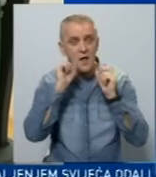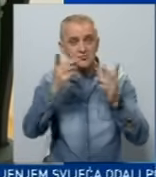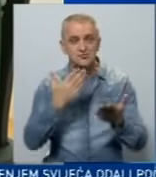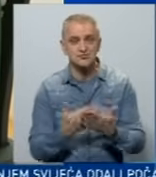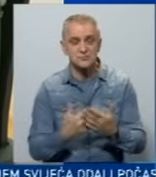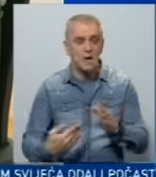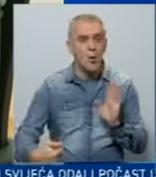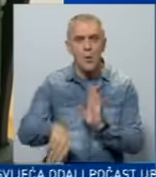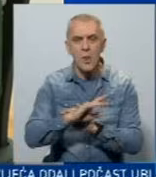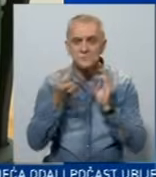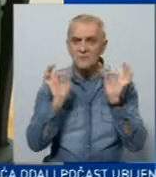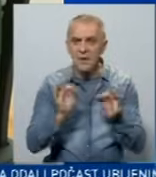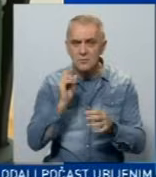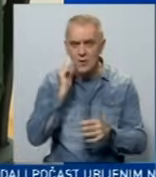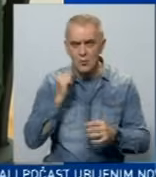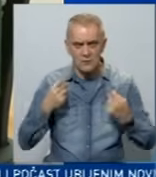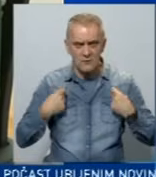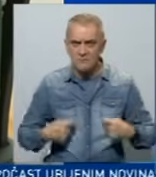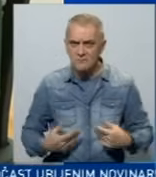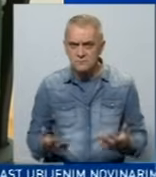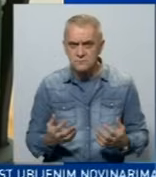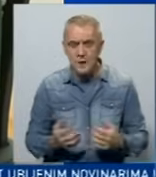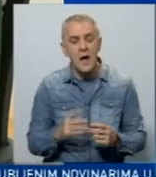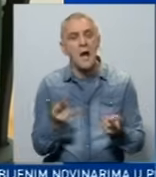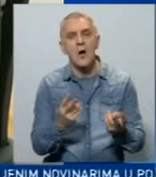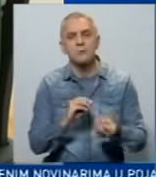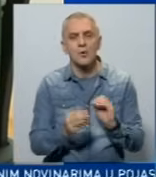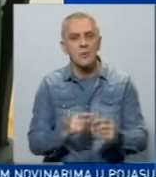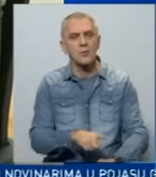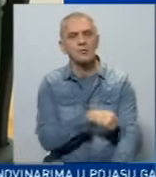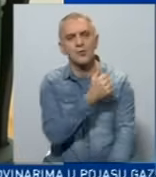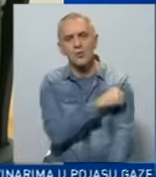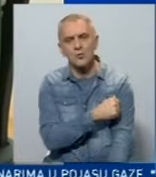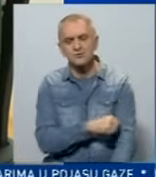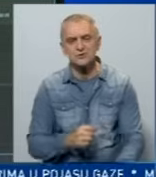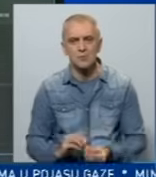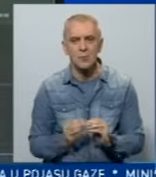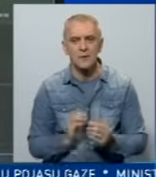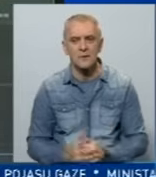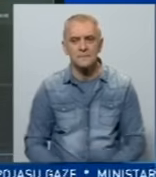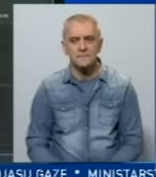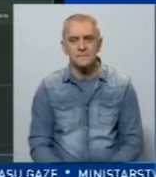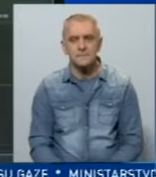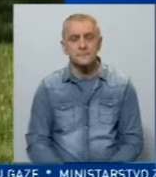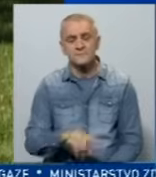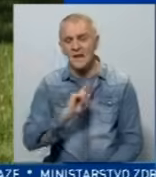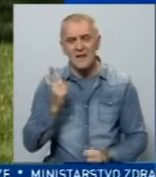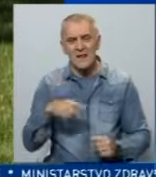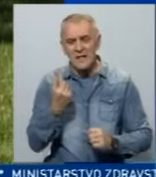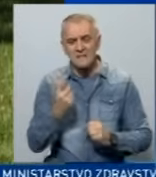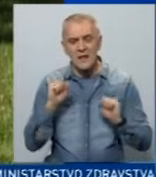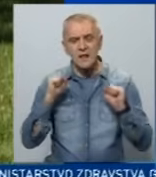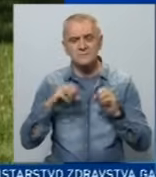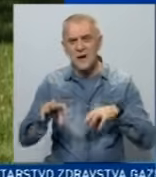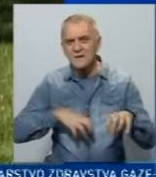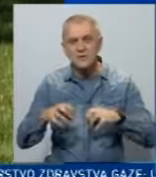da odlaze kvalitetni kadrovi, a sve kao posljedica dugogodišnje agonije. Nijedan radnički protest ne bi uspio bez